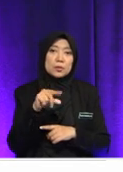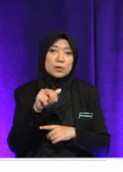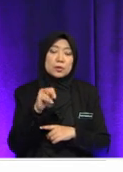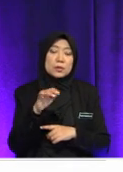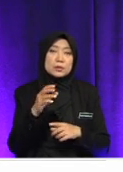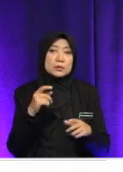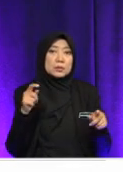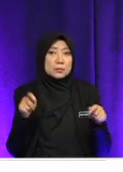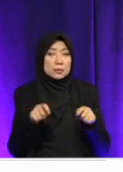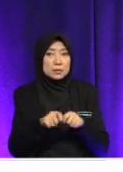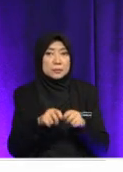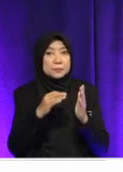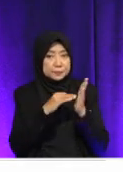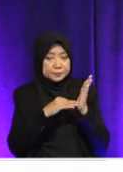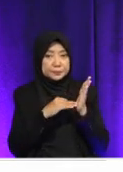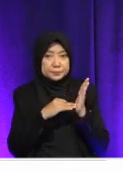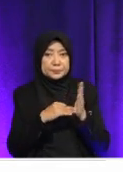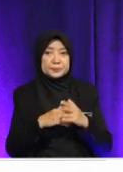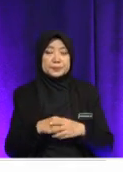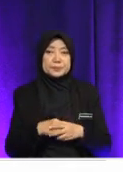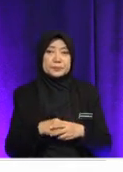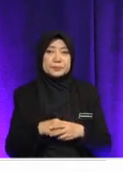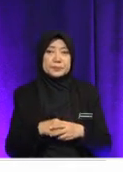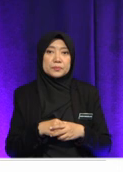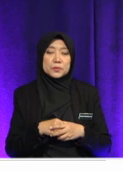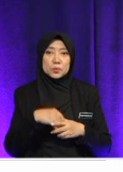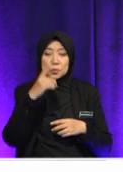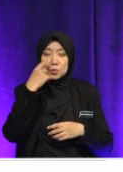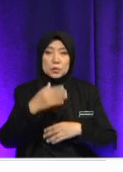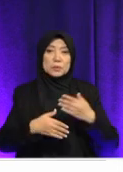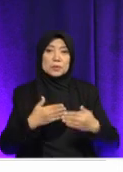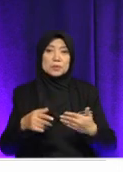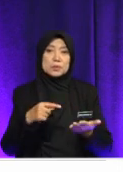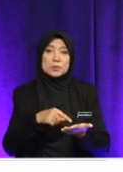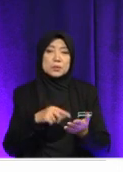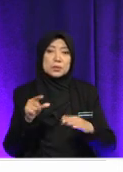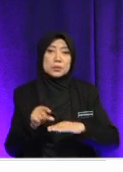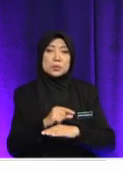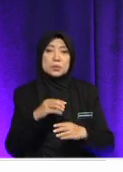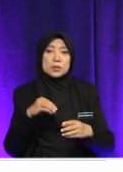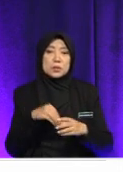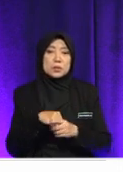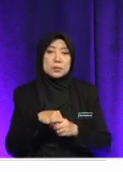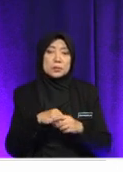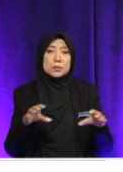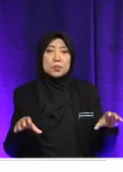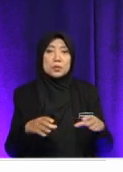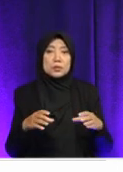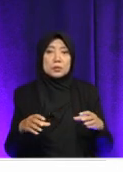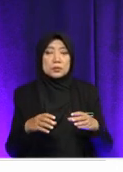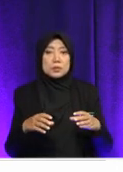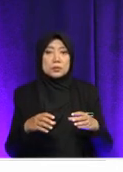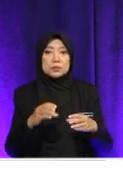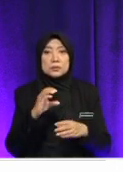karbida dan nitrida Oke untuk maju ini kita guna dalam Oke pembuatan cakram